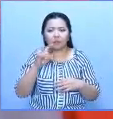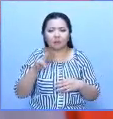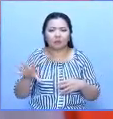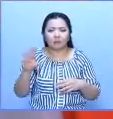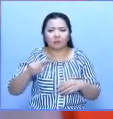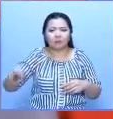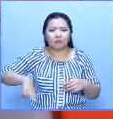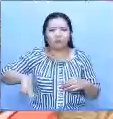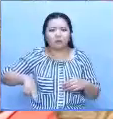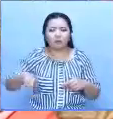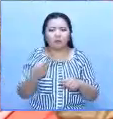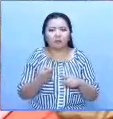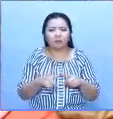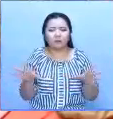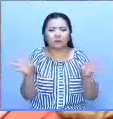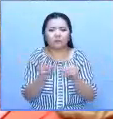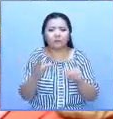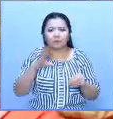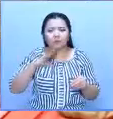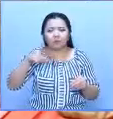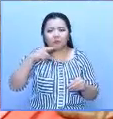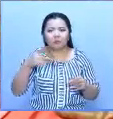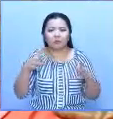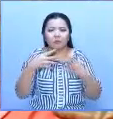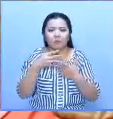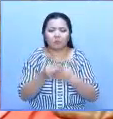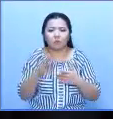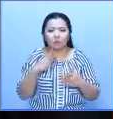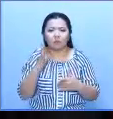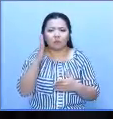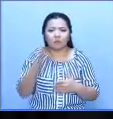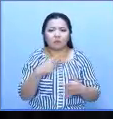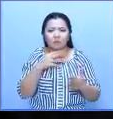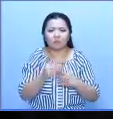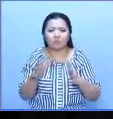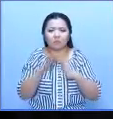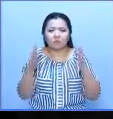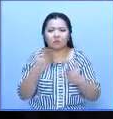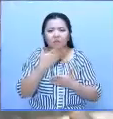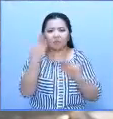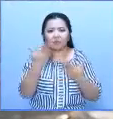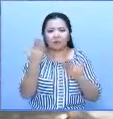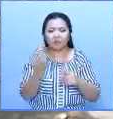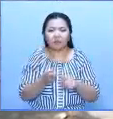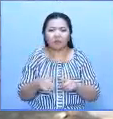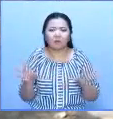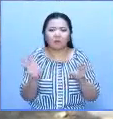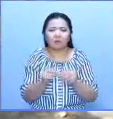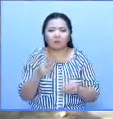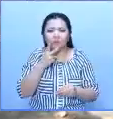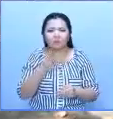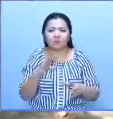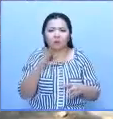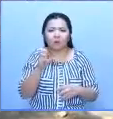Заместитель директора клубного дома Бибигуль Шарипова отмечает, что делается это с целью привлечь как можно больше внимания к проблеме реабилитации таких людей